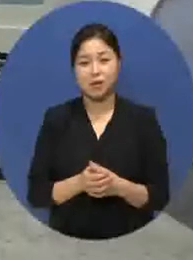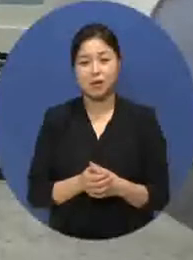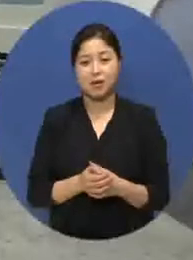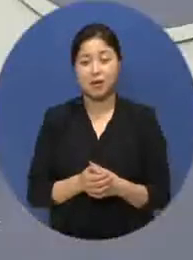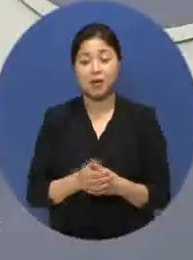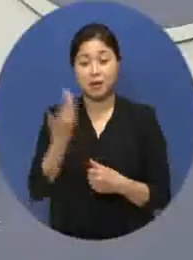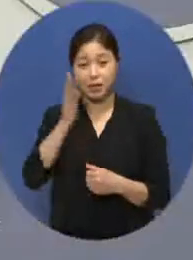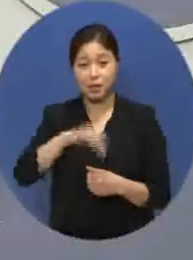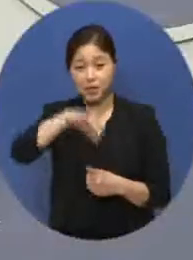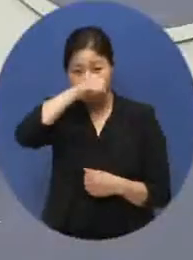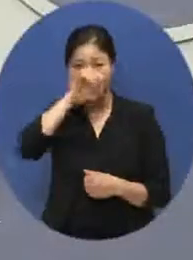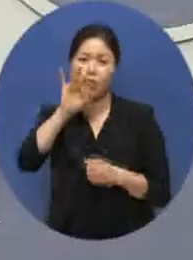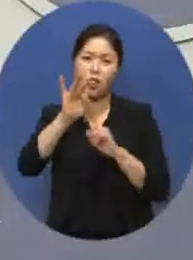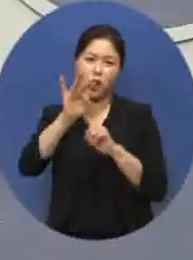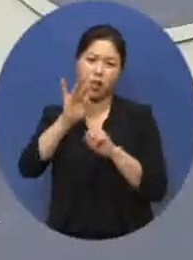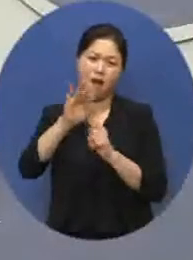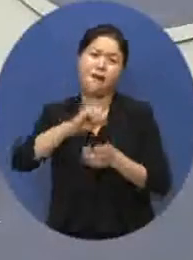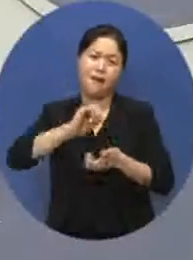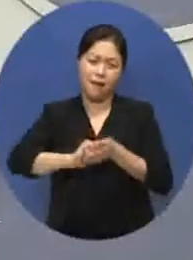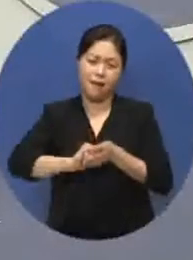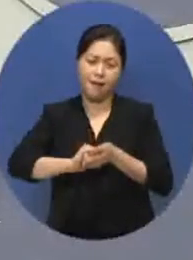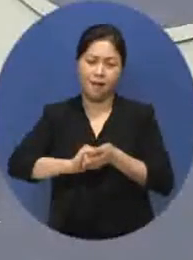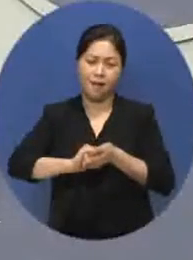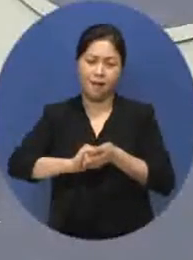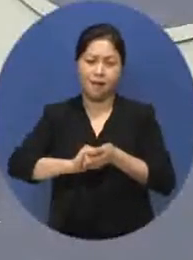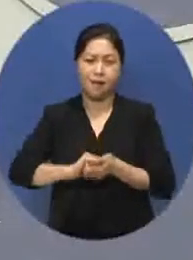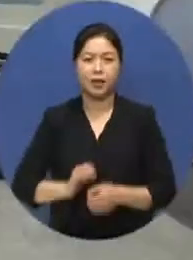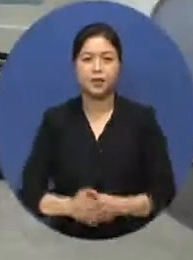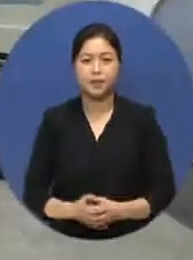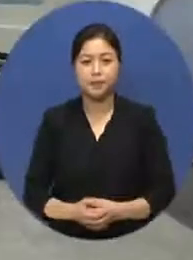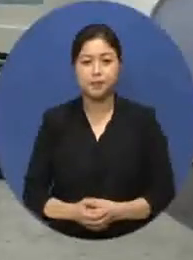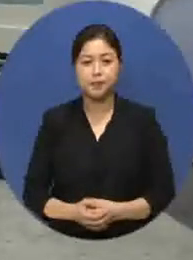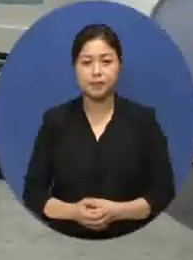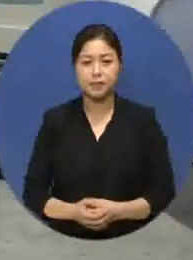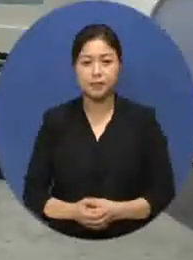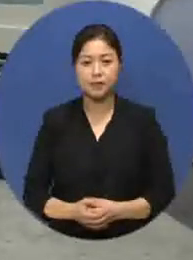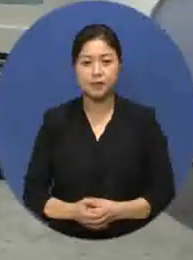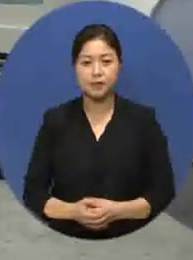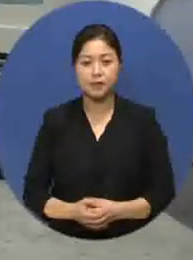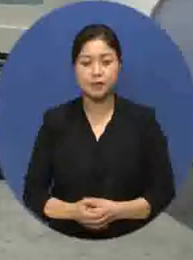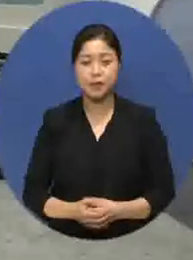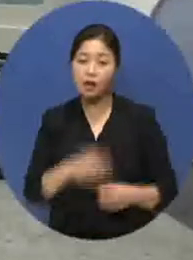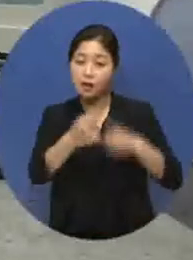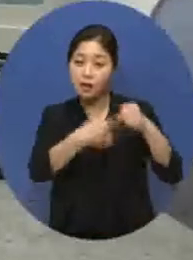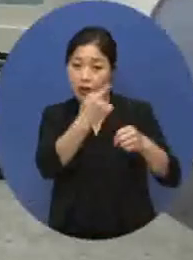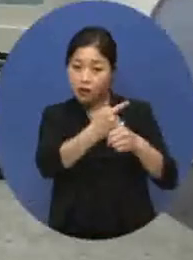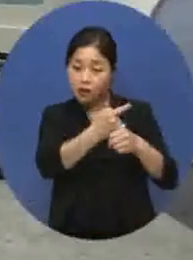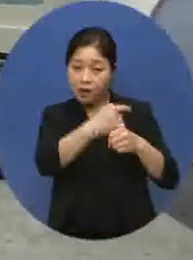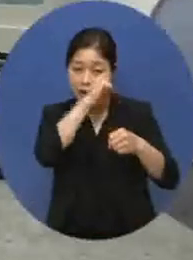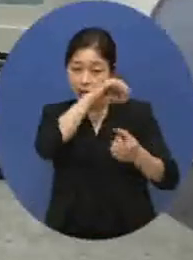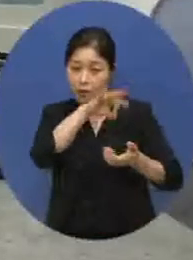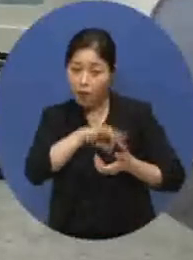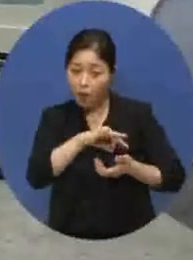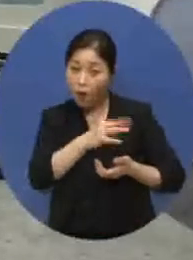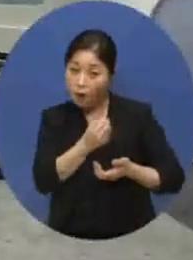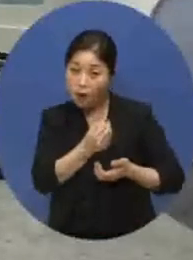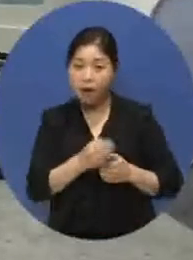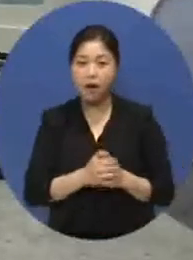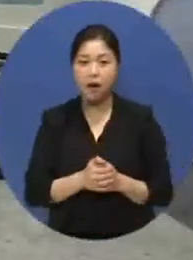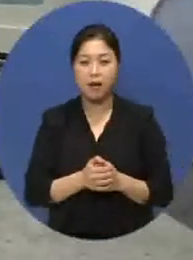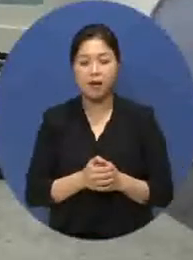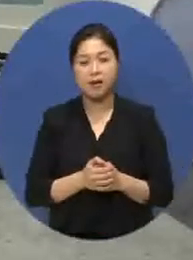정해진 예산은 한계가 있다 보니까 그럼 1년에? 예, 1년에 예산이? 그중에서 한 30%